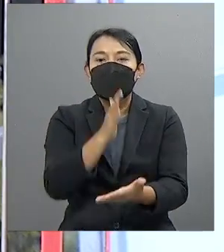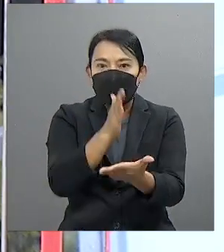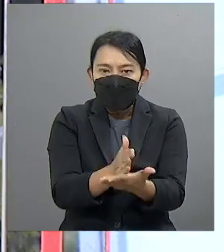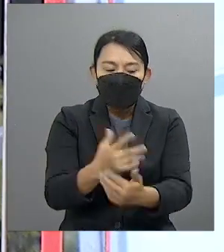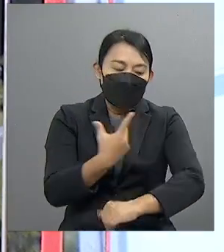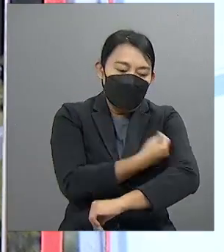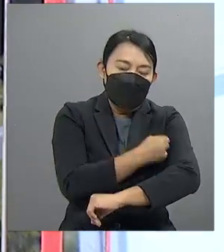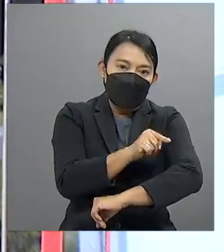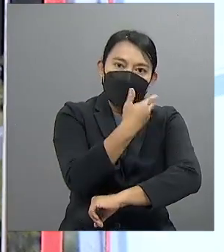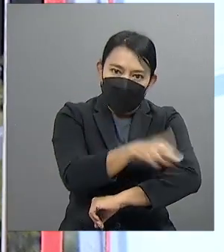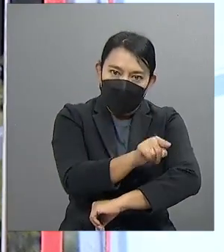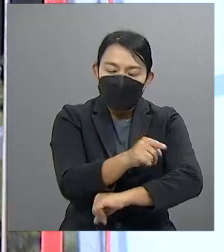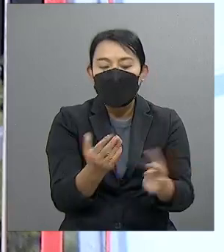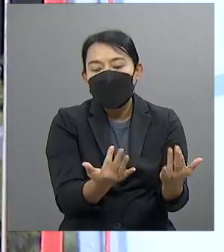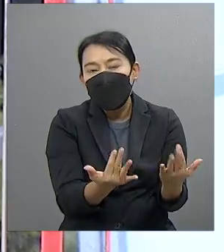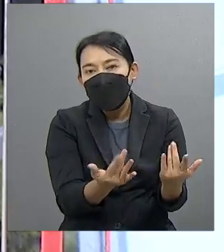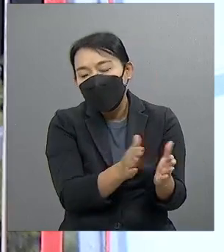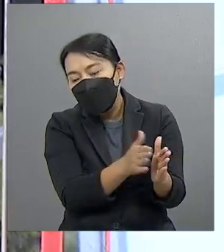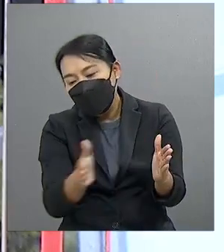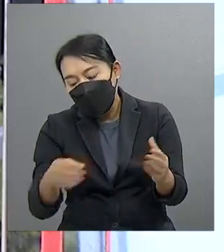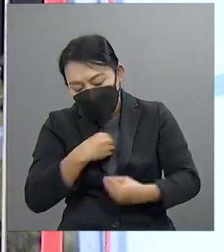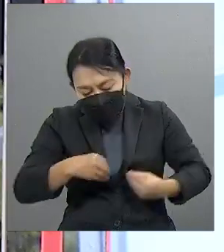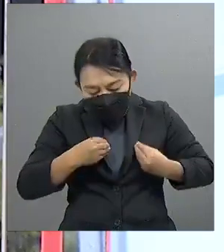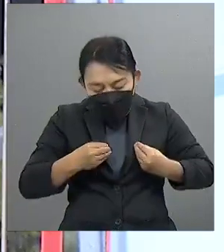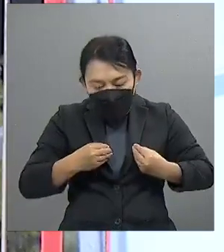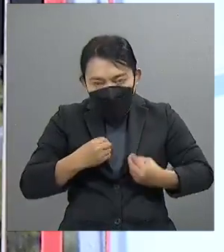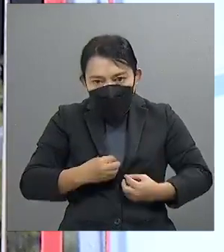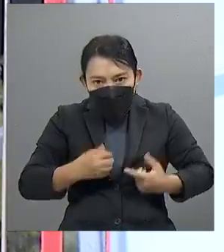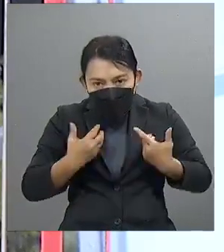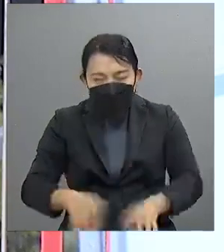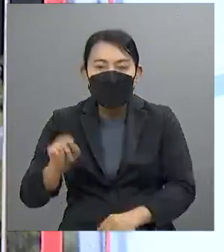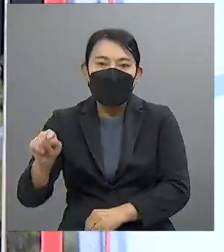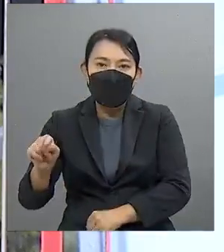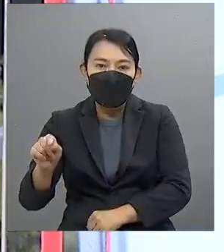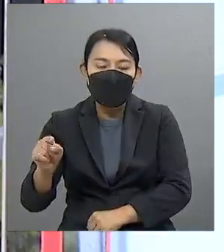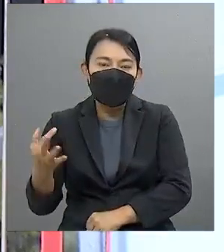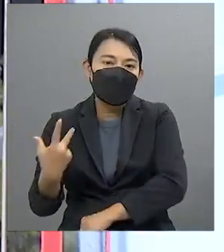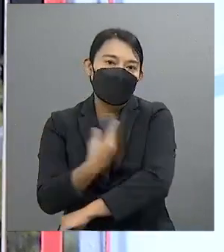าเรียกว่าสร้างภูมิคุ้มกันให้กับร่างกายก่อนจึงจะไปรับวัคซีนอีกตัวหนึ่งได้เพื่อความปลอดภัยของตัวคุณผู้ชมและประสิทธิภาพนะครับ